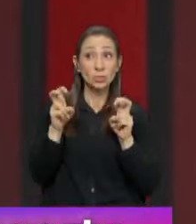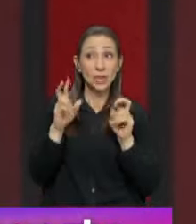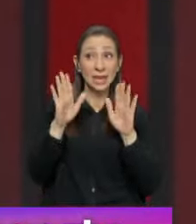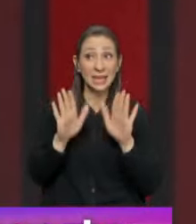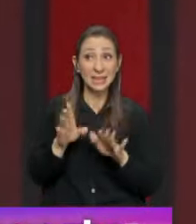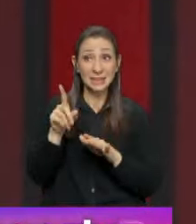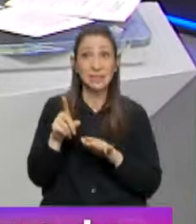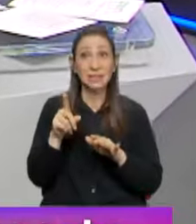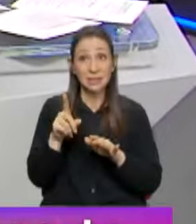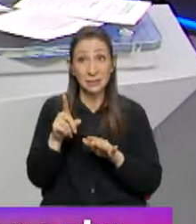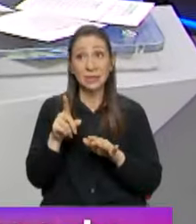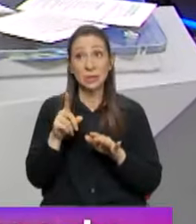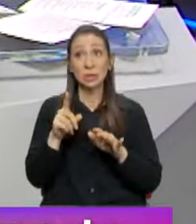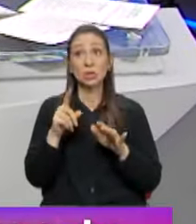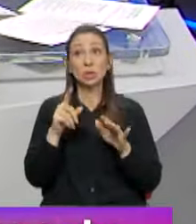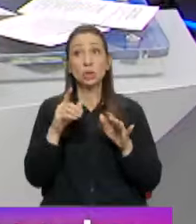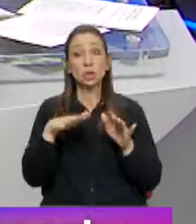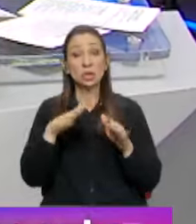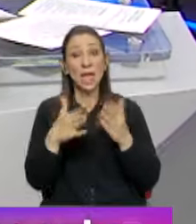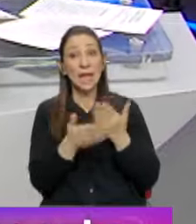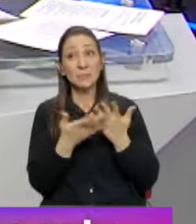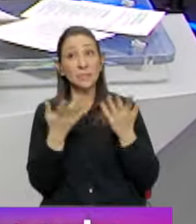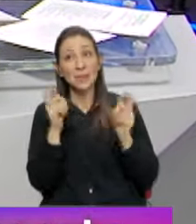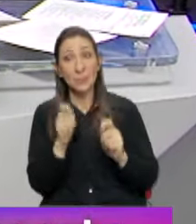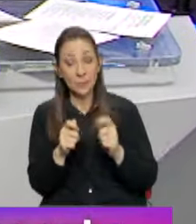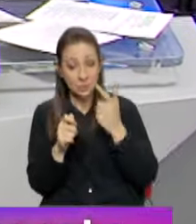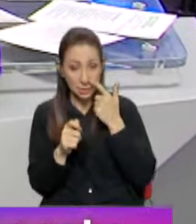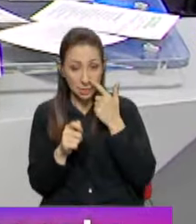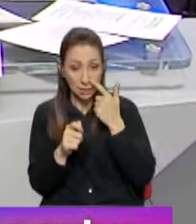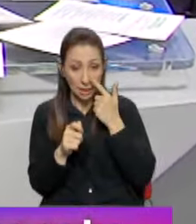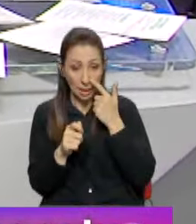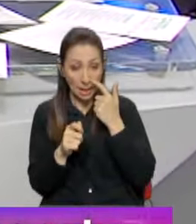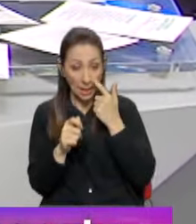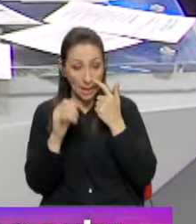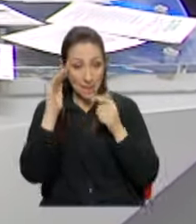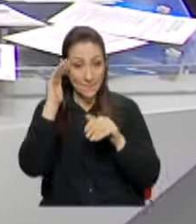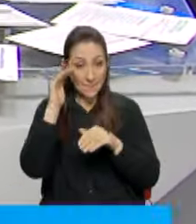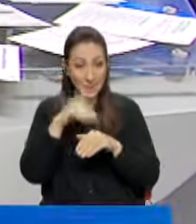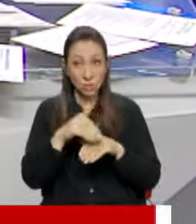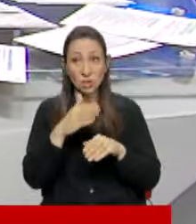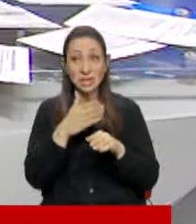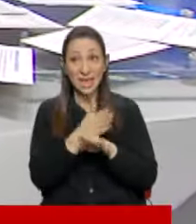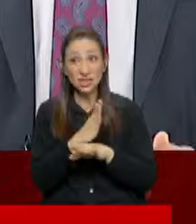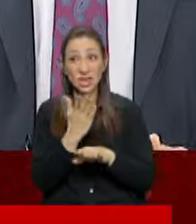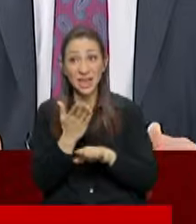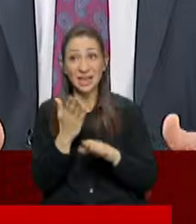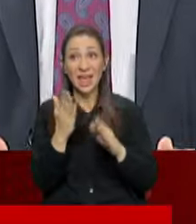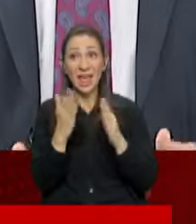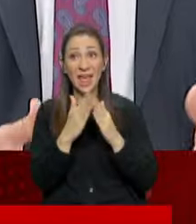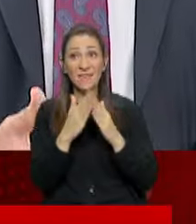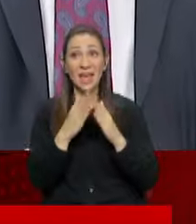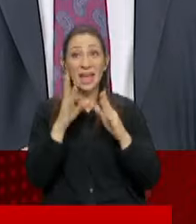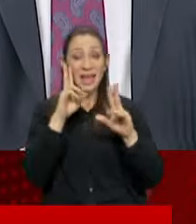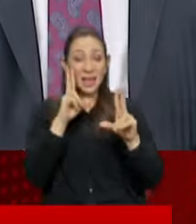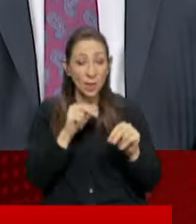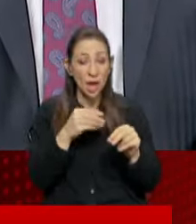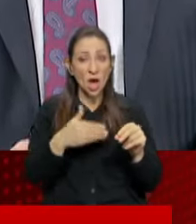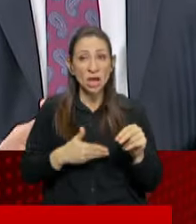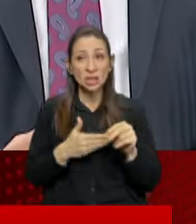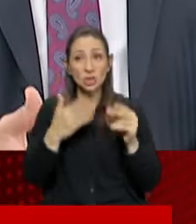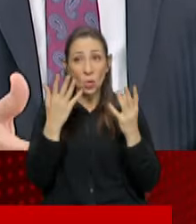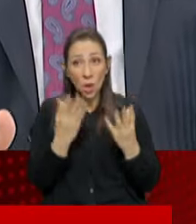kaldık. Yani sosyal yardım nasıl yapılır? Mağdur gerçekten eve yatağına aç giren,